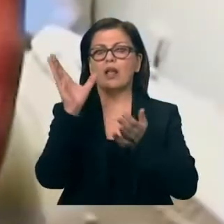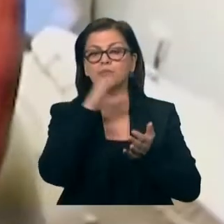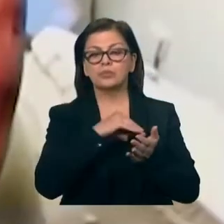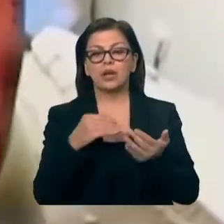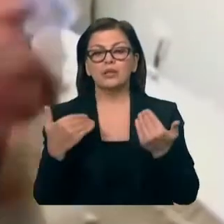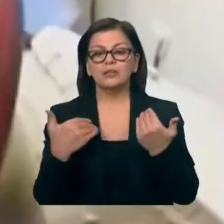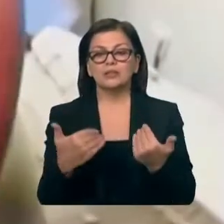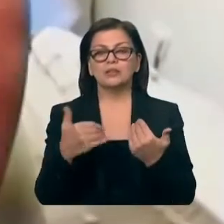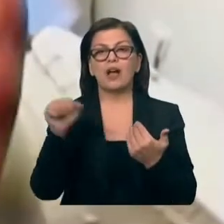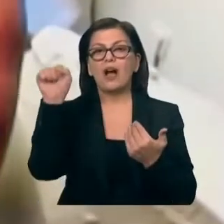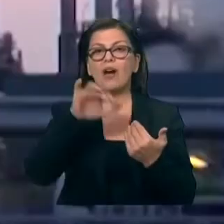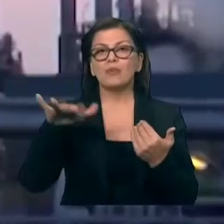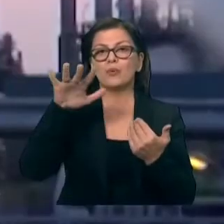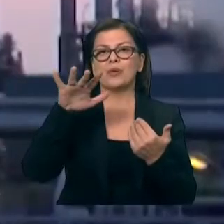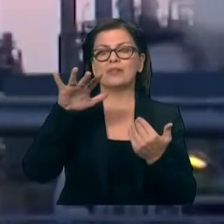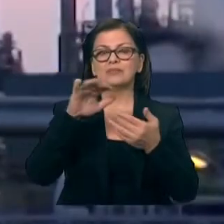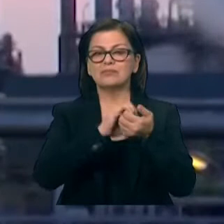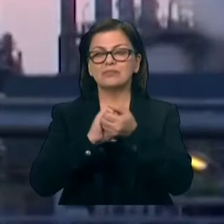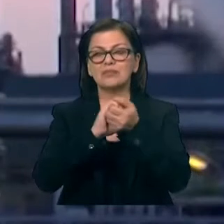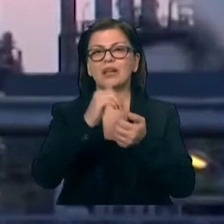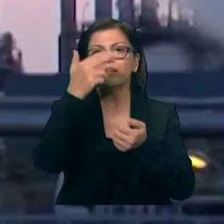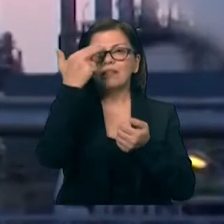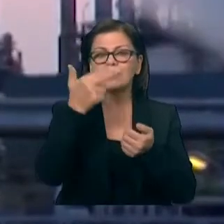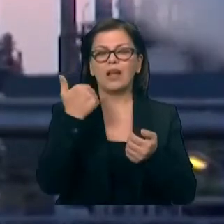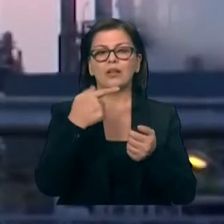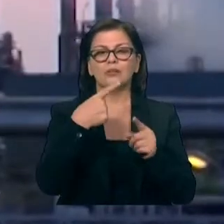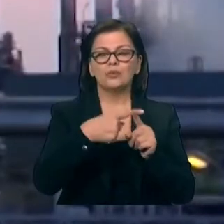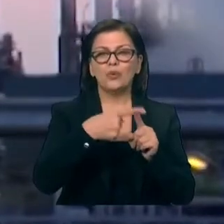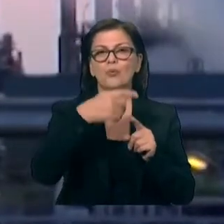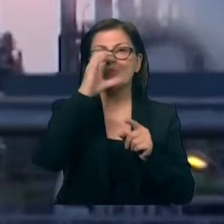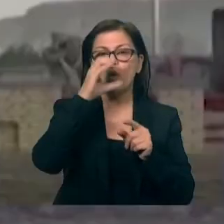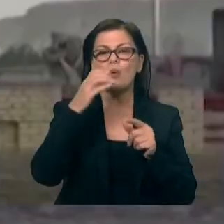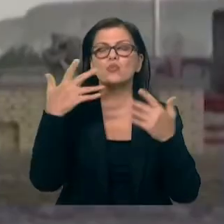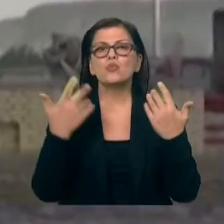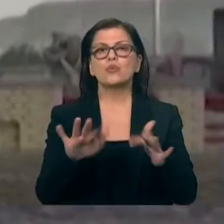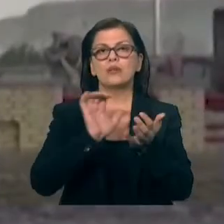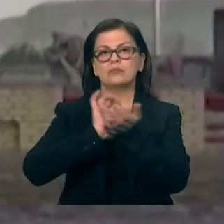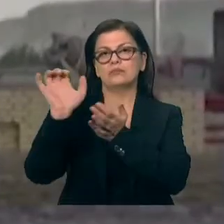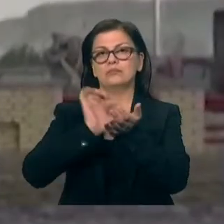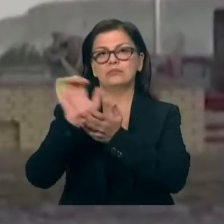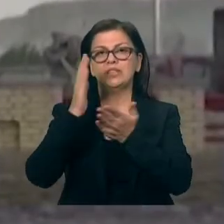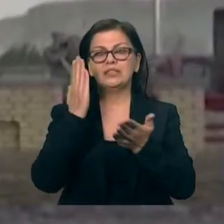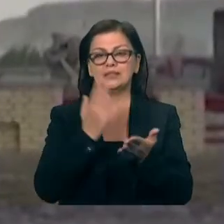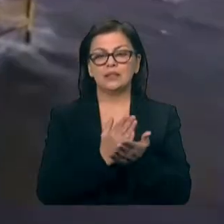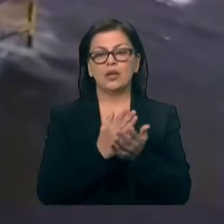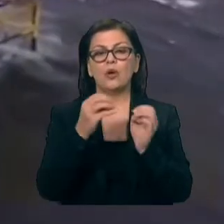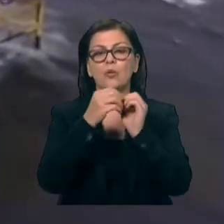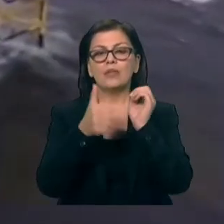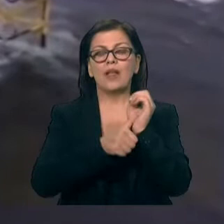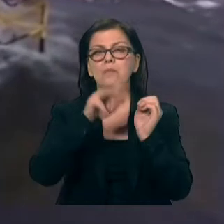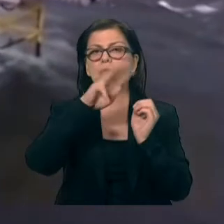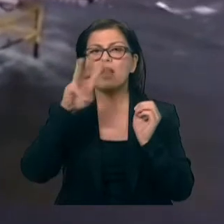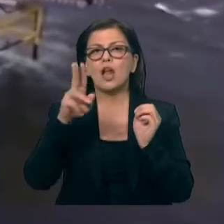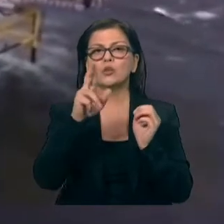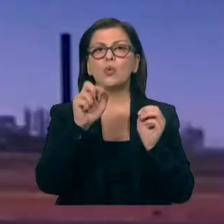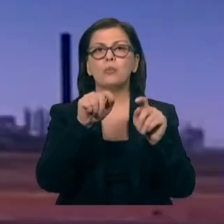Avropa İttifaqının 3 ölkəsinə, İtaliya, Yunanistan və Bolqaristana çatdırılır. Ötürücülük qabiliyyəti 16 milyard